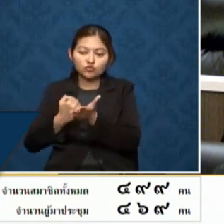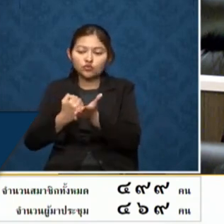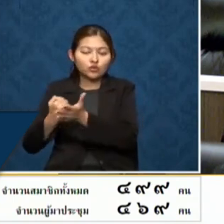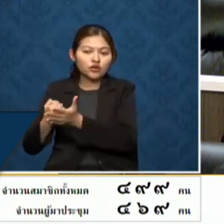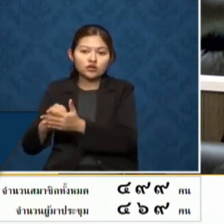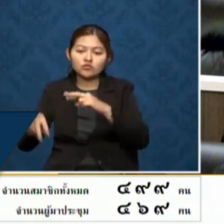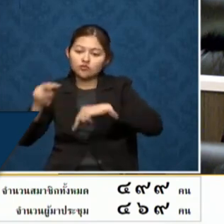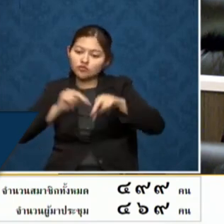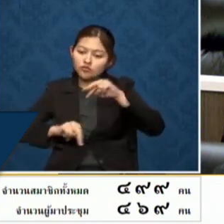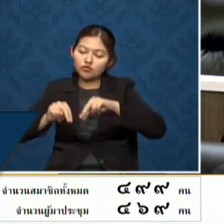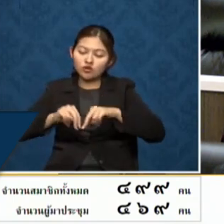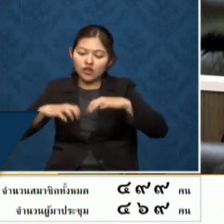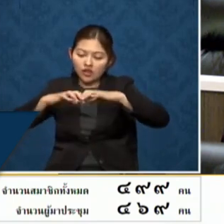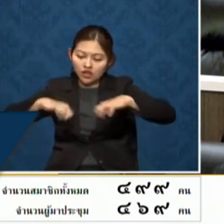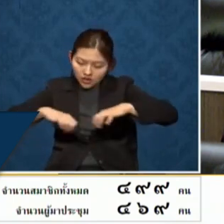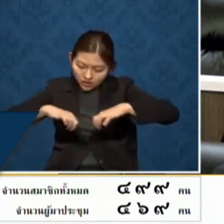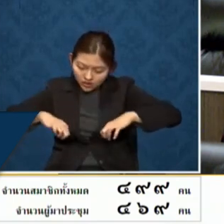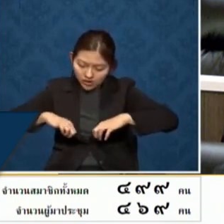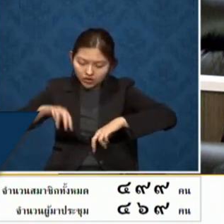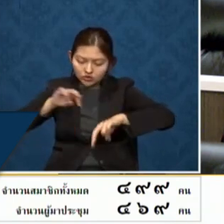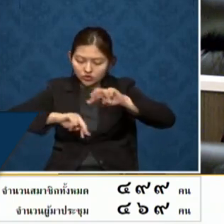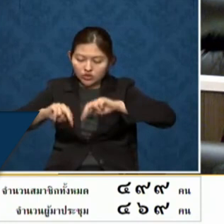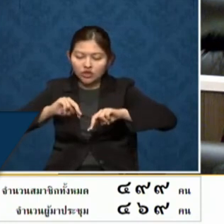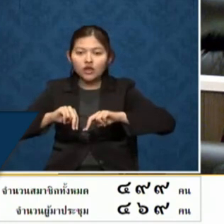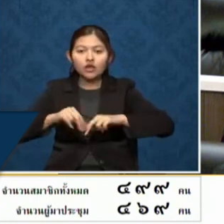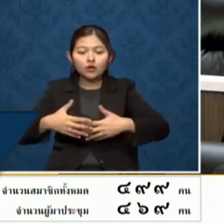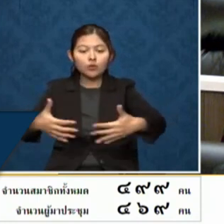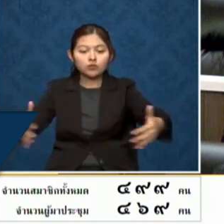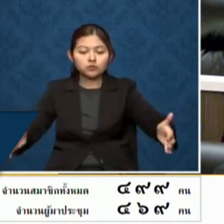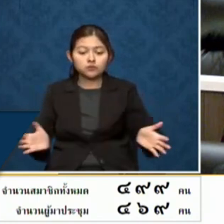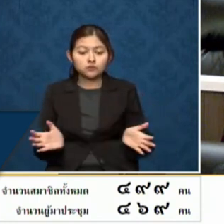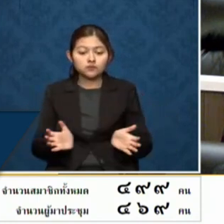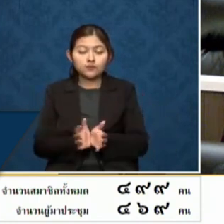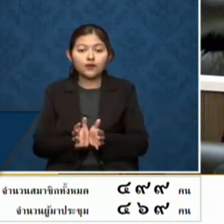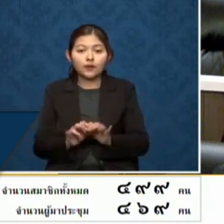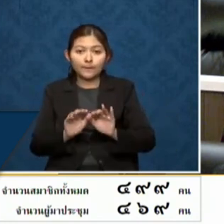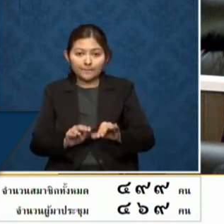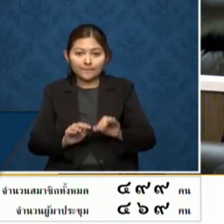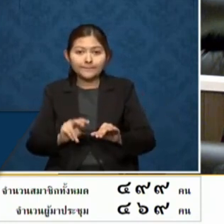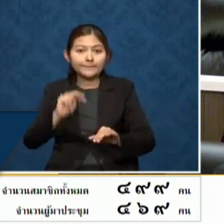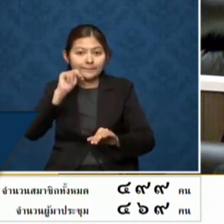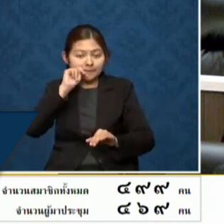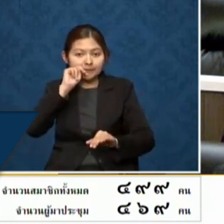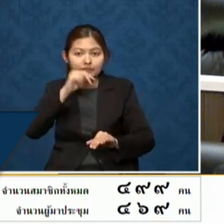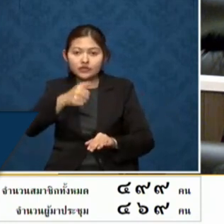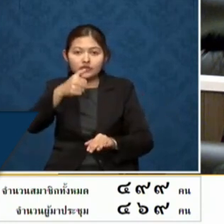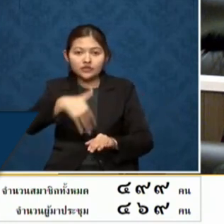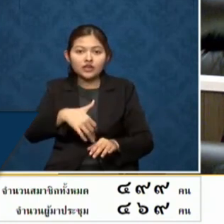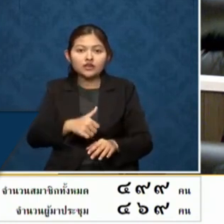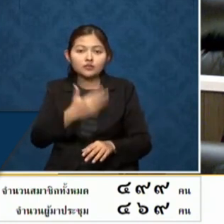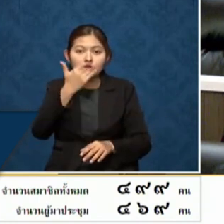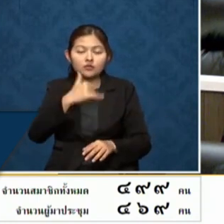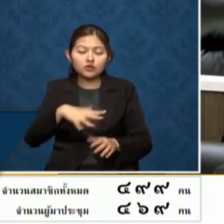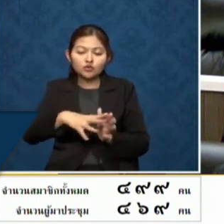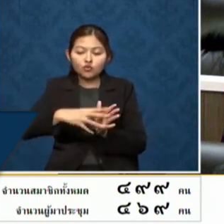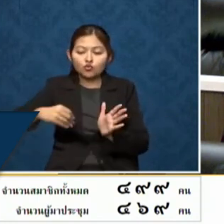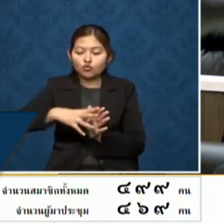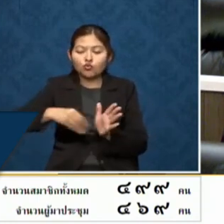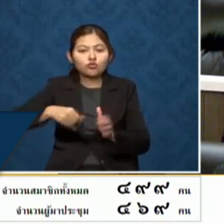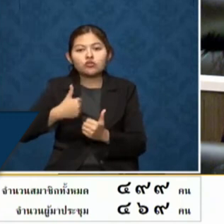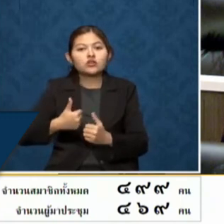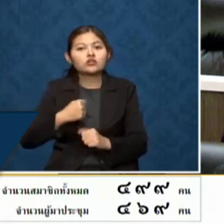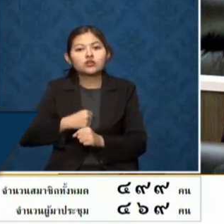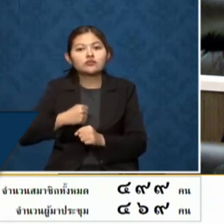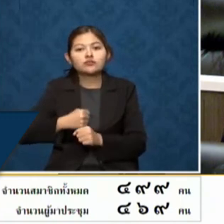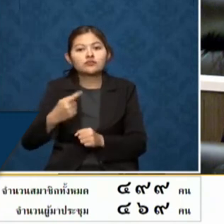อ่าครอบคลุมการขุดอ่าขุดบ่อนะครับเพื่อทำหอถังน้ำนะครับแล้วก็ประปาบาดานนะครับเพื่ออุปโภคก็ยังทำไม่